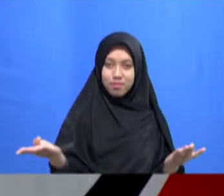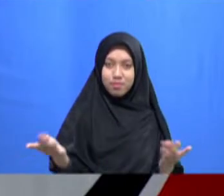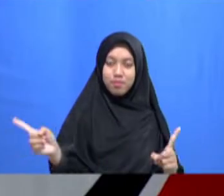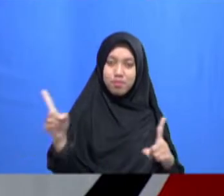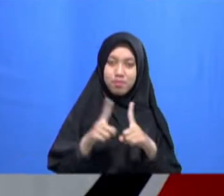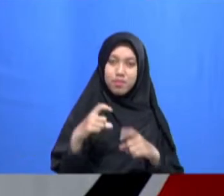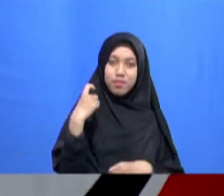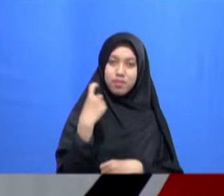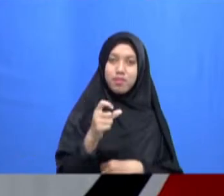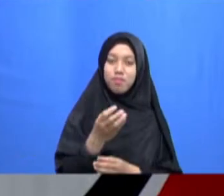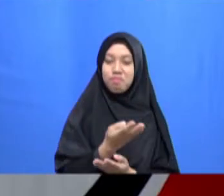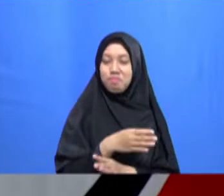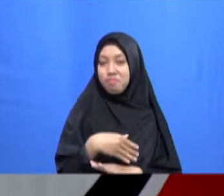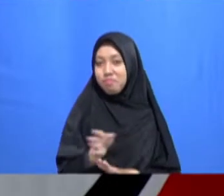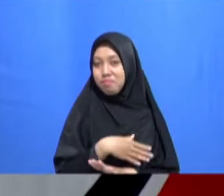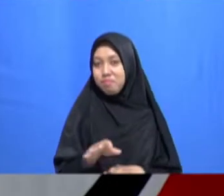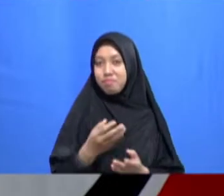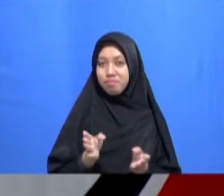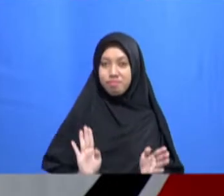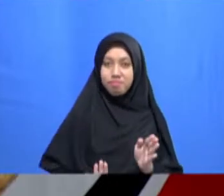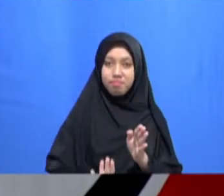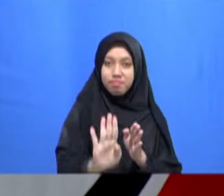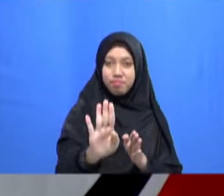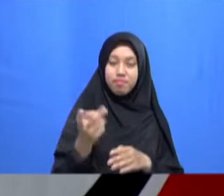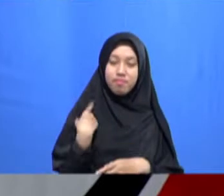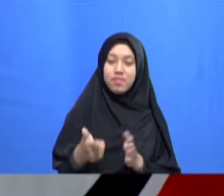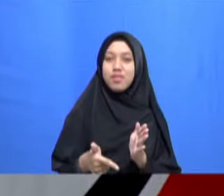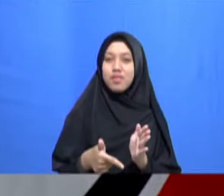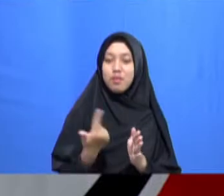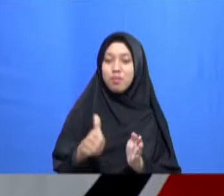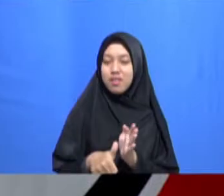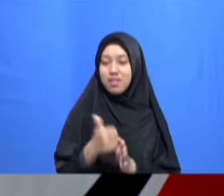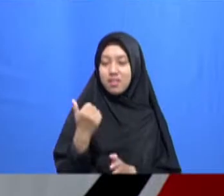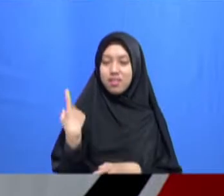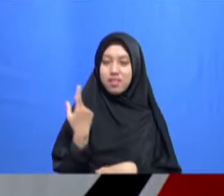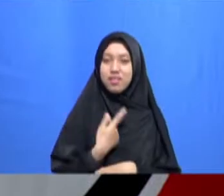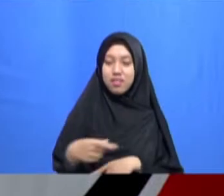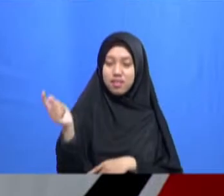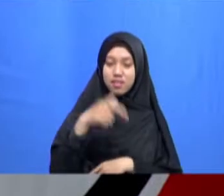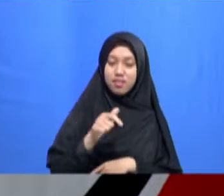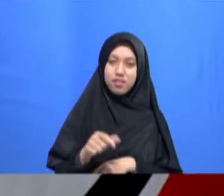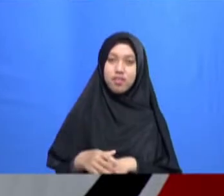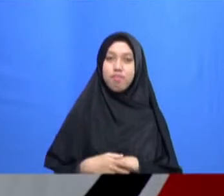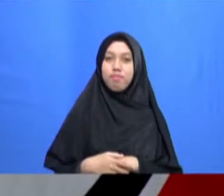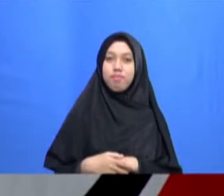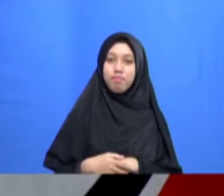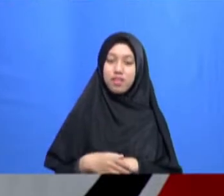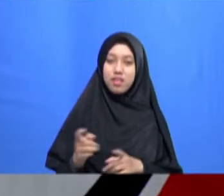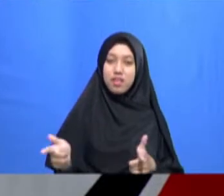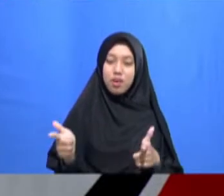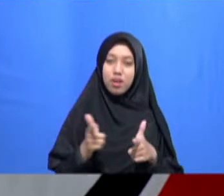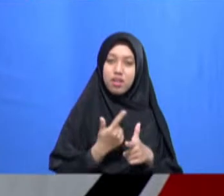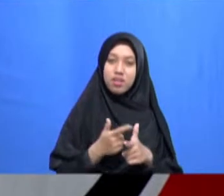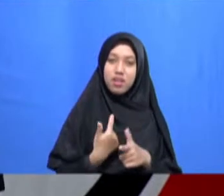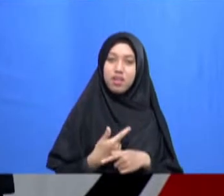pasangan calon telah berada di atas panggung. Akan kita mulai saja acara kita pada hari ini tentunya, dan akan kita awali dengan